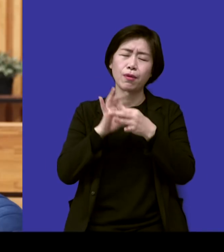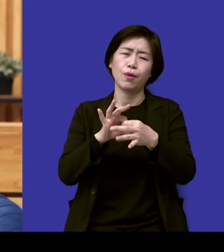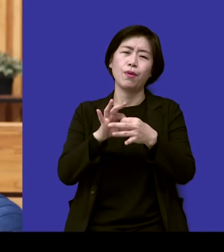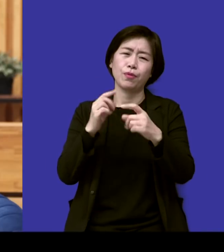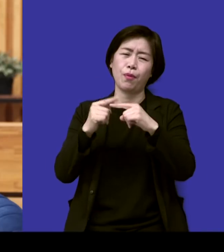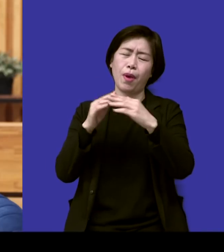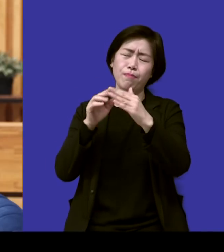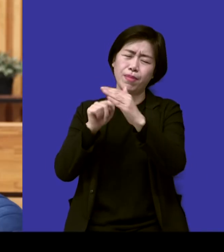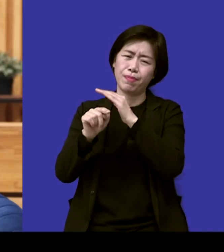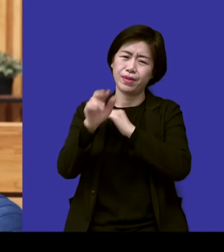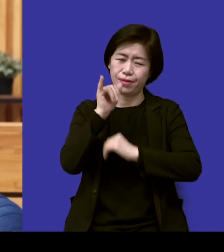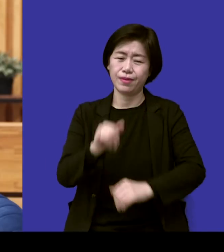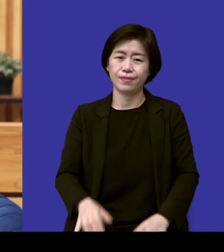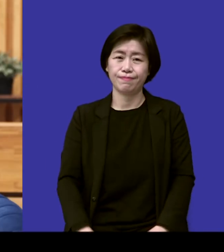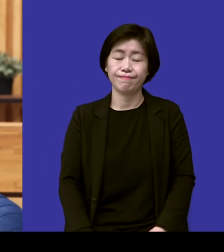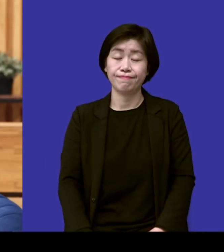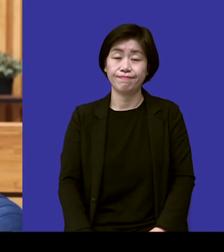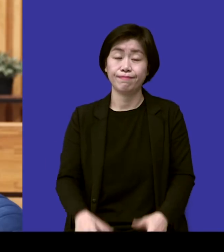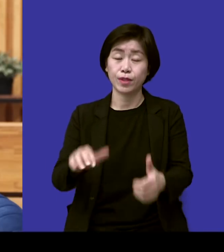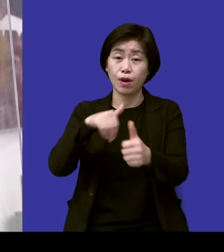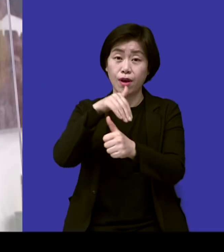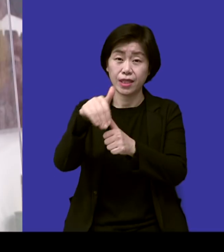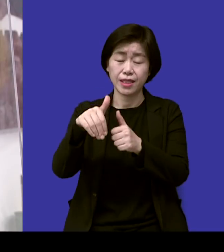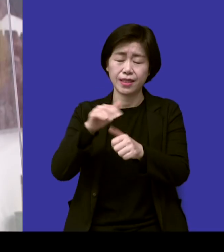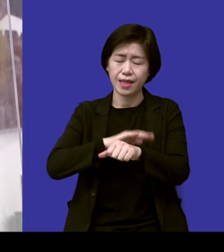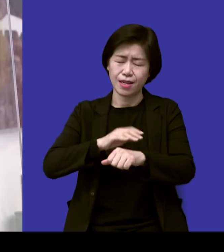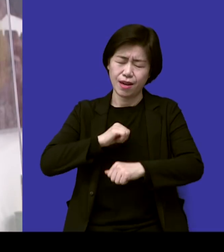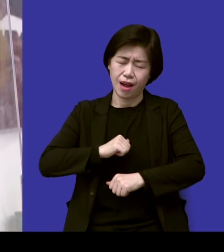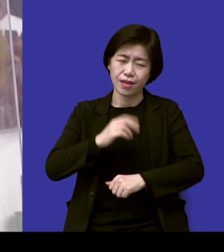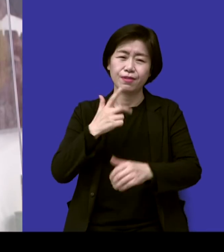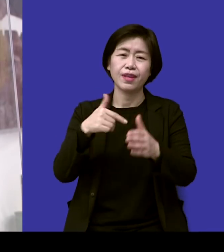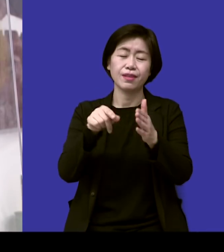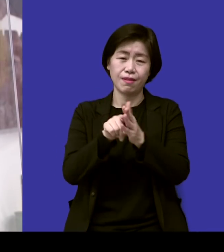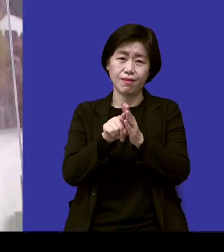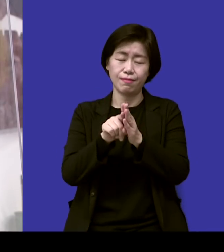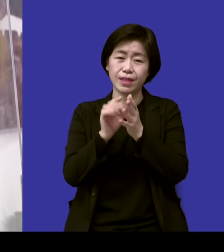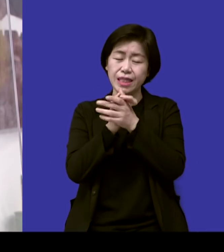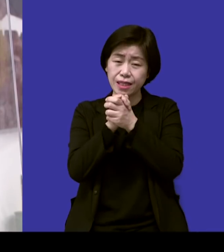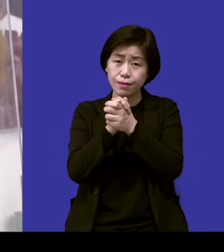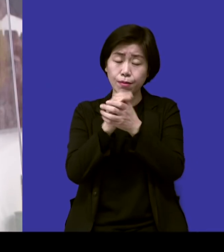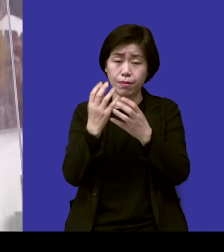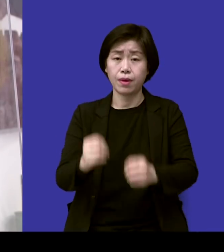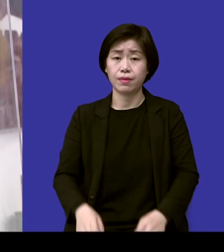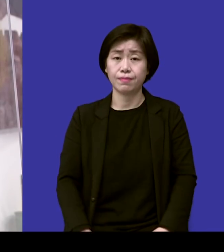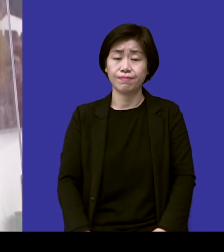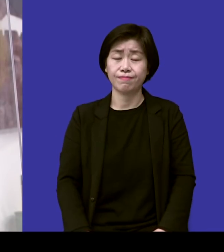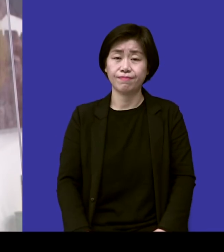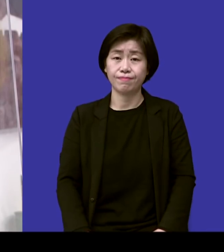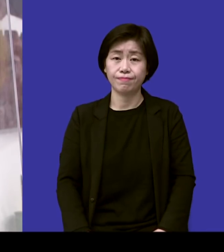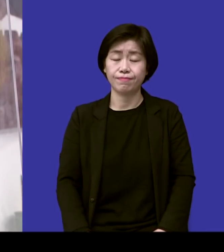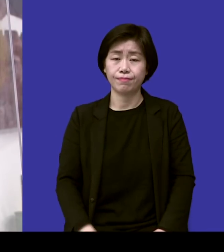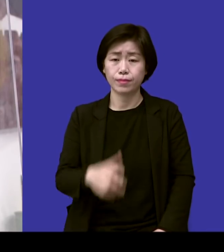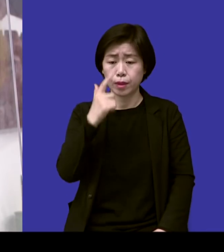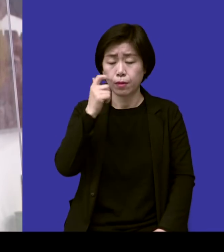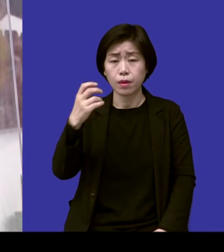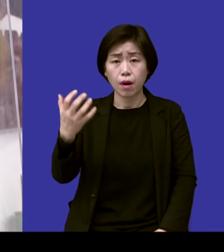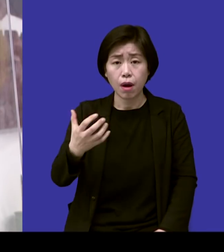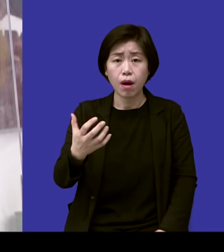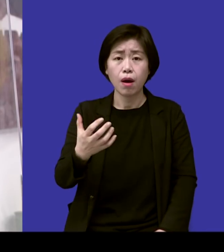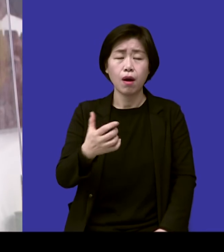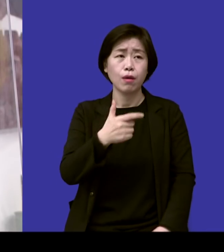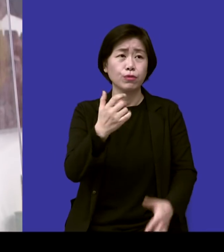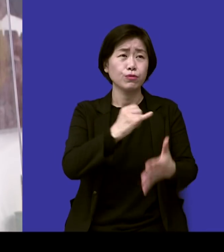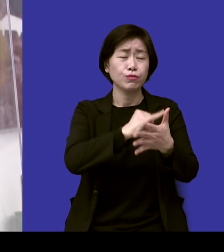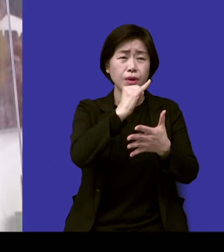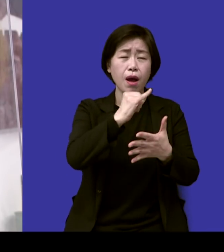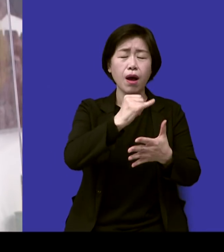많았겠죠. 무조건 힘든 아버지를 위한 현실을 위해서도 기도였어요. 하고. 예. 어떻게 이 의지할 사람이 없잖아요. 그렇죠, 그렇죠. 아버지 아프시고 큰 누나 너무